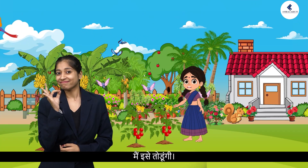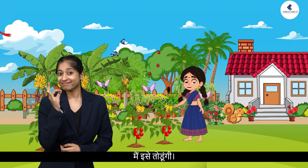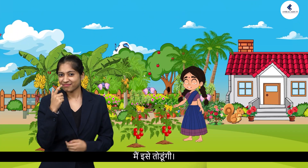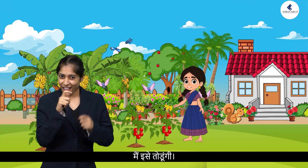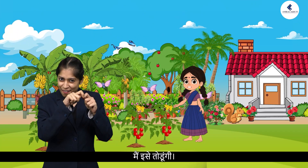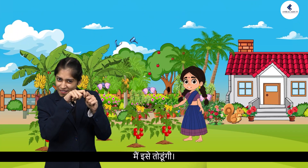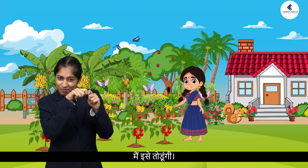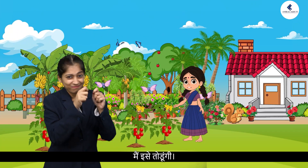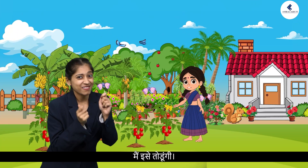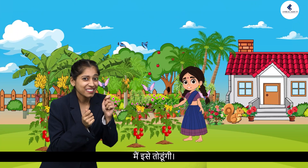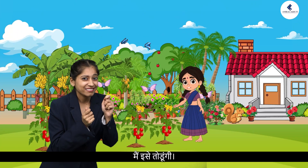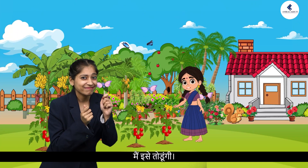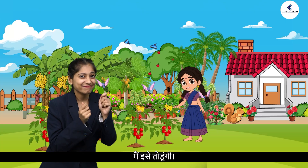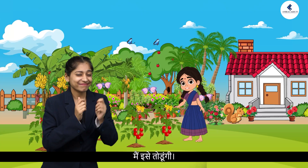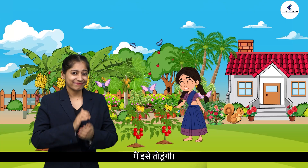मैं इसे तोड़ूंगी।